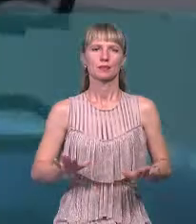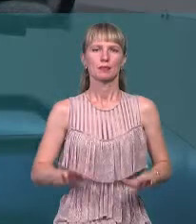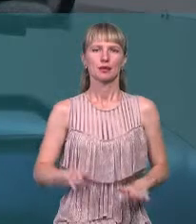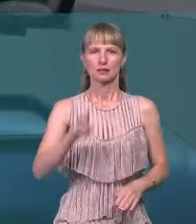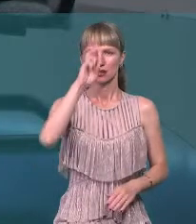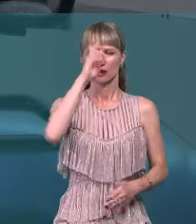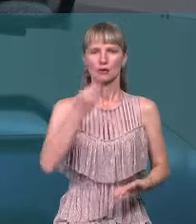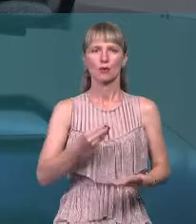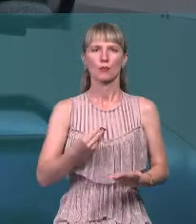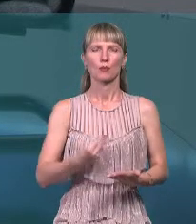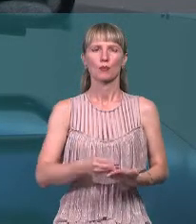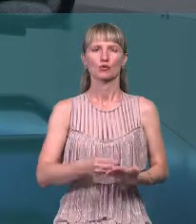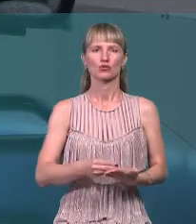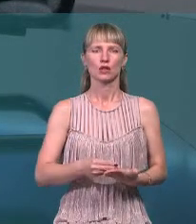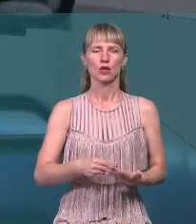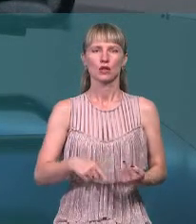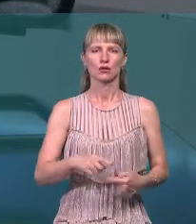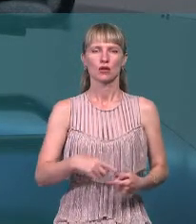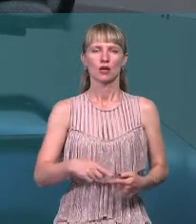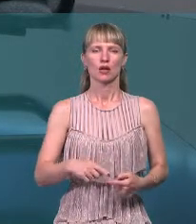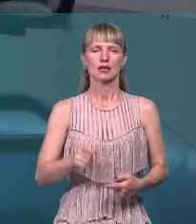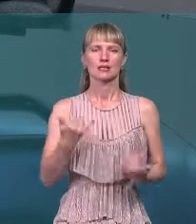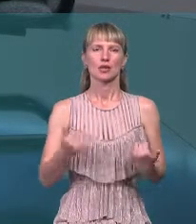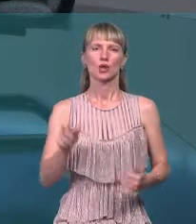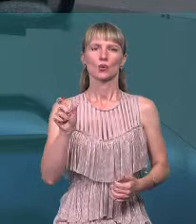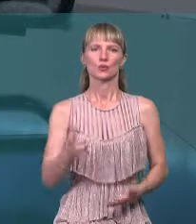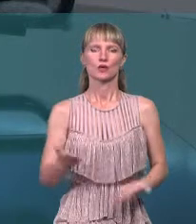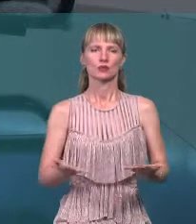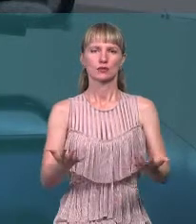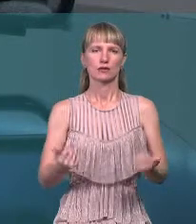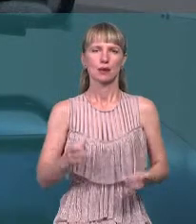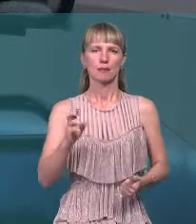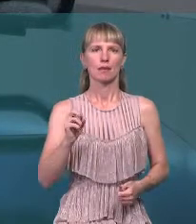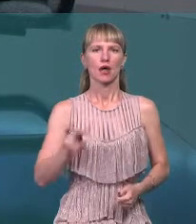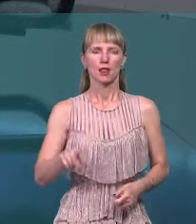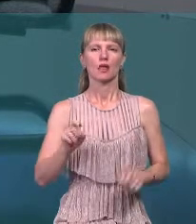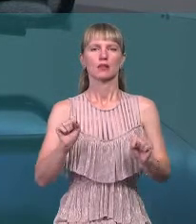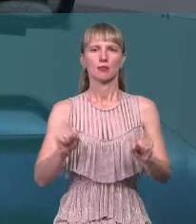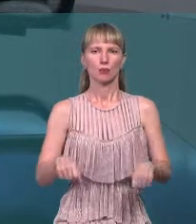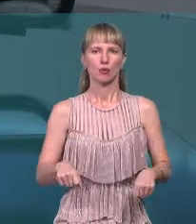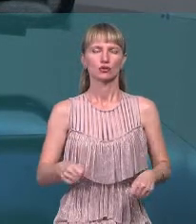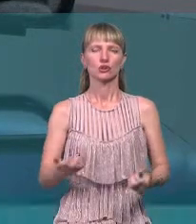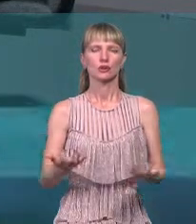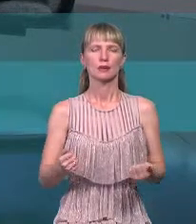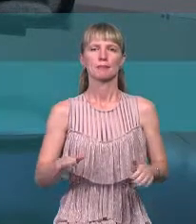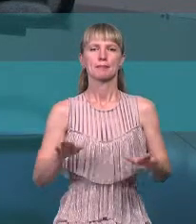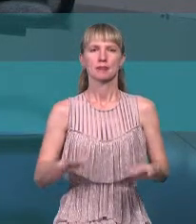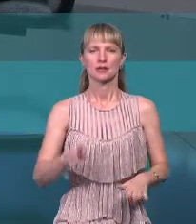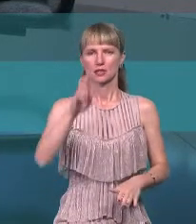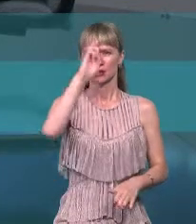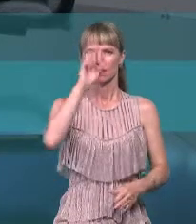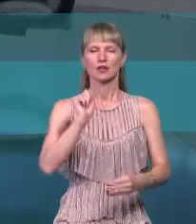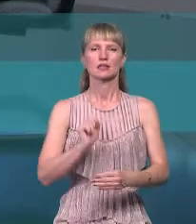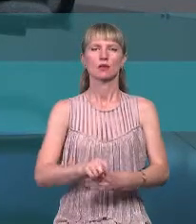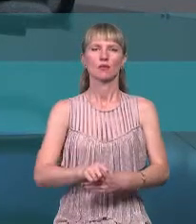державного бюджету. Зараз людина, якщо отримує певний бал, вона може отримати місце державного